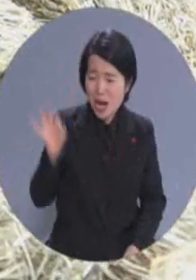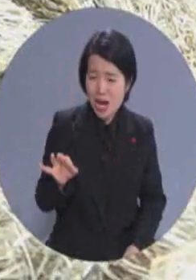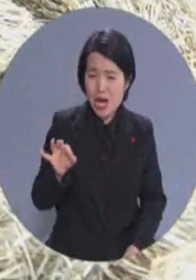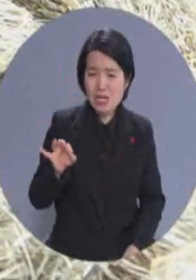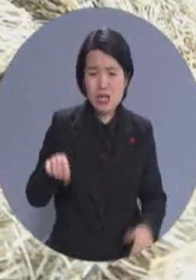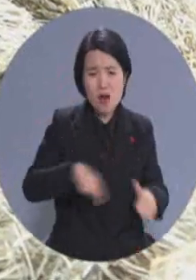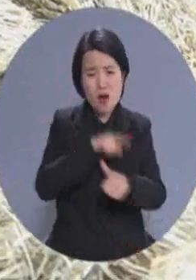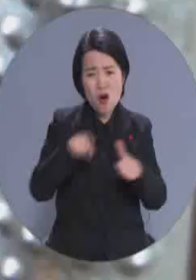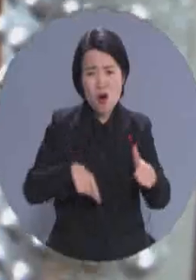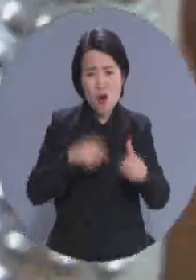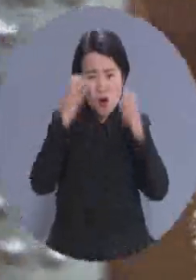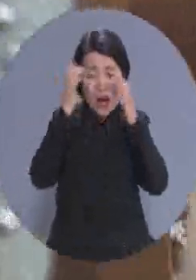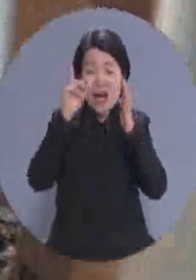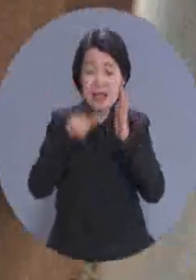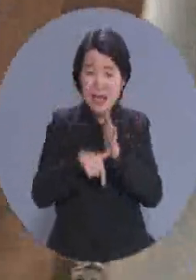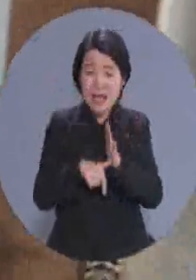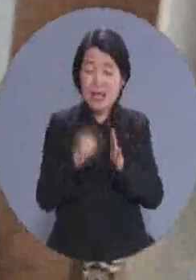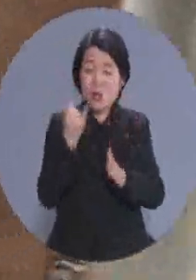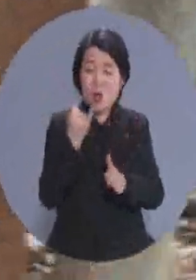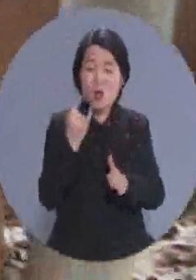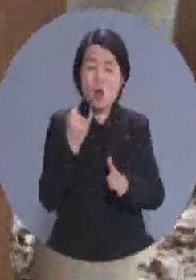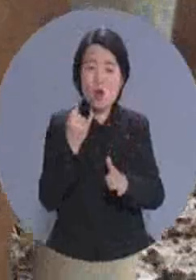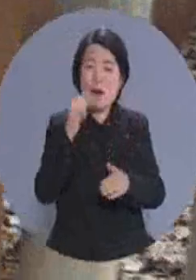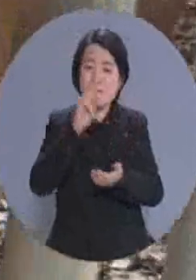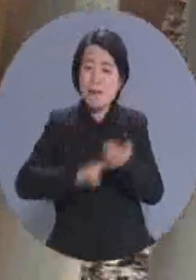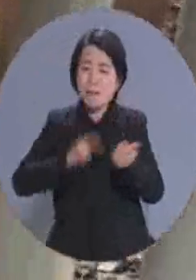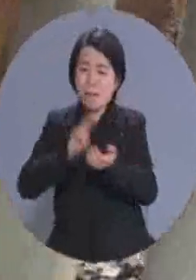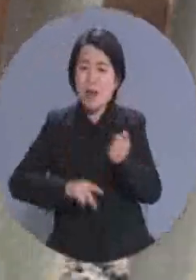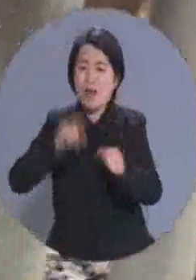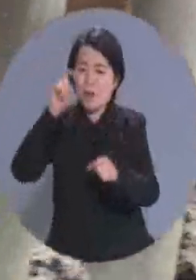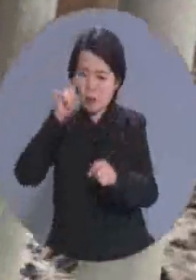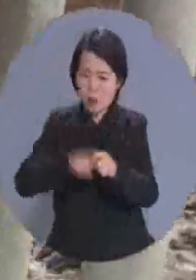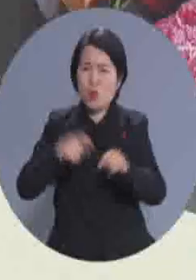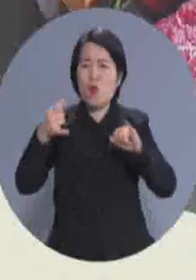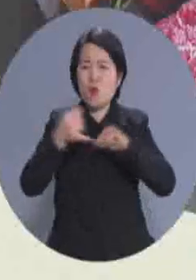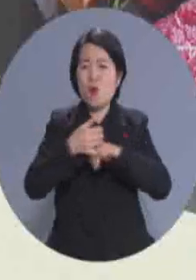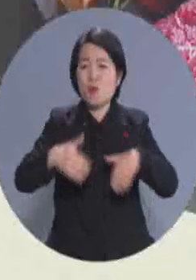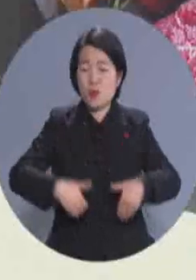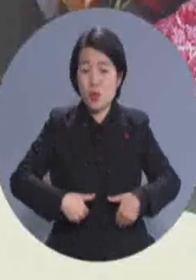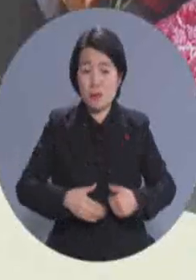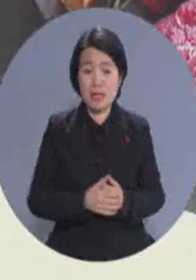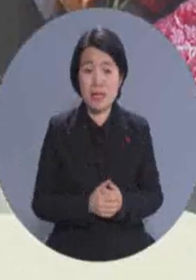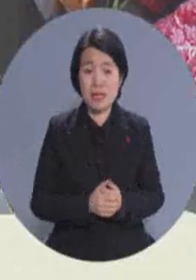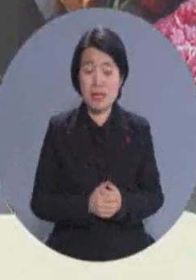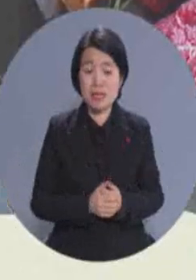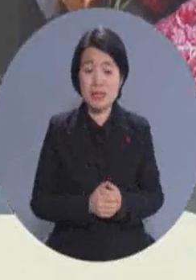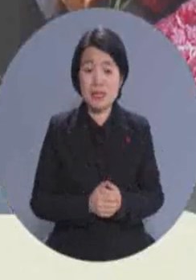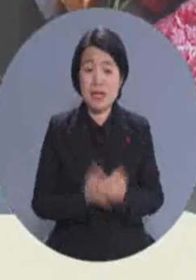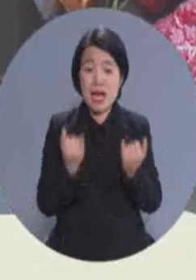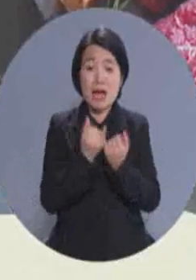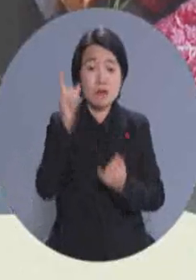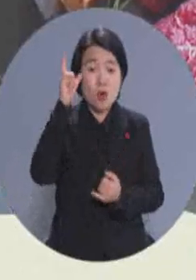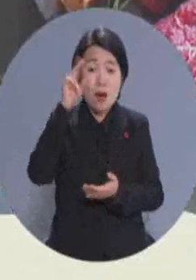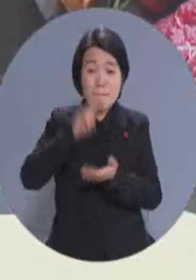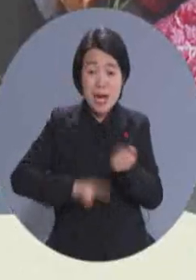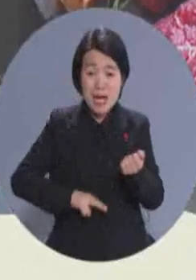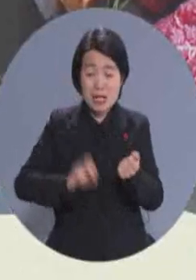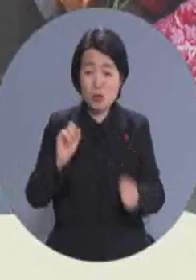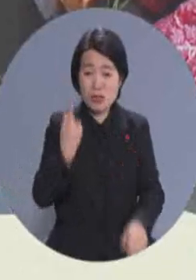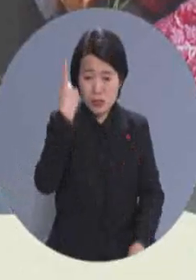암소 감축을 위해서는 반드시 필요한 사업으로 평가되고 있습니다 또 브랜드가 있음으로서 또이 이런 조직이 있기